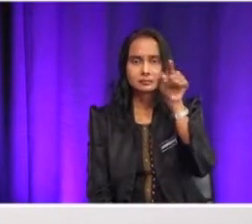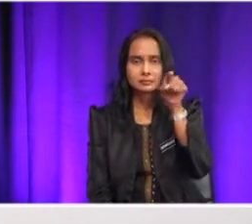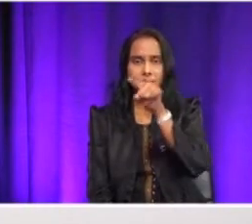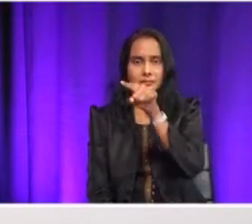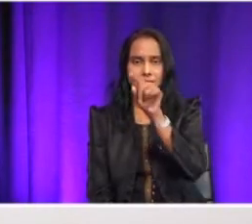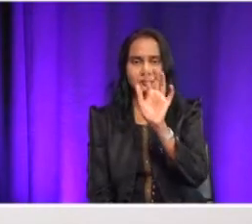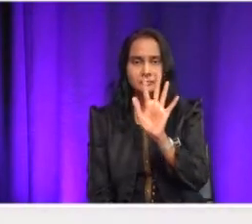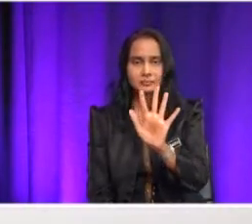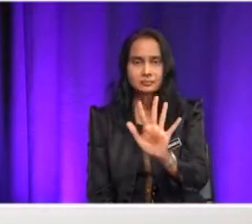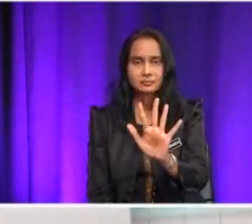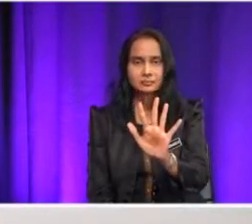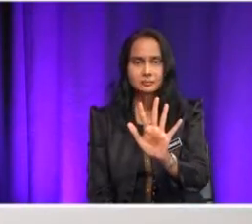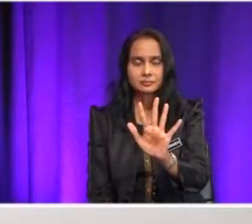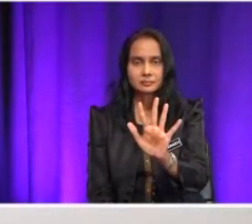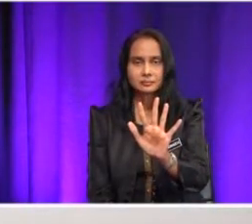bentuklah